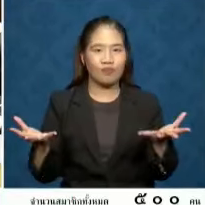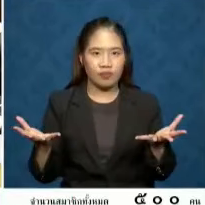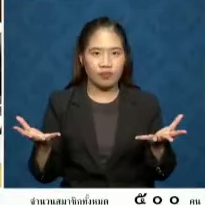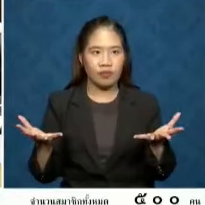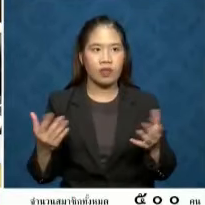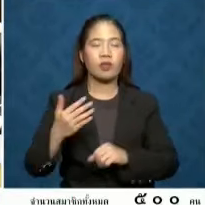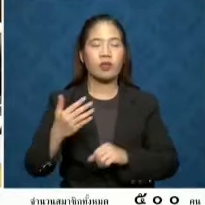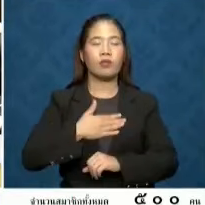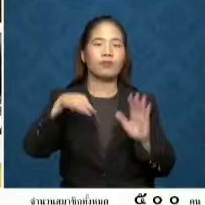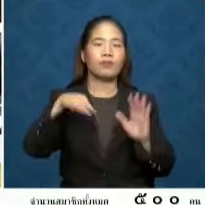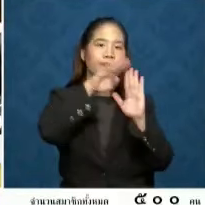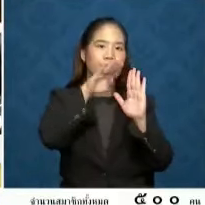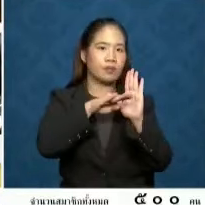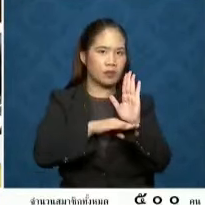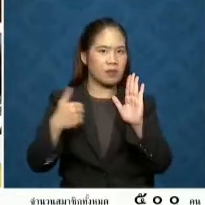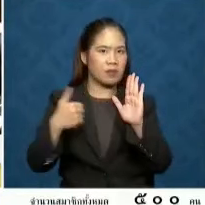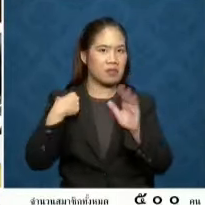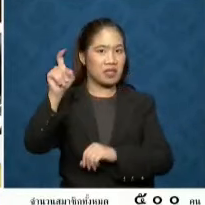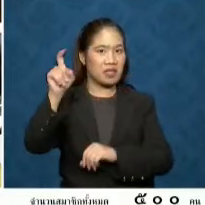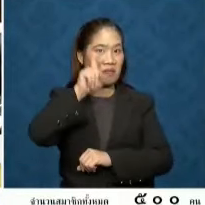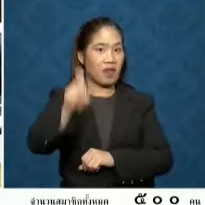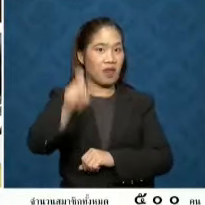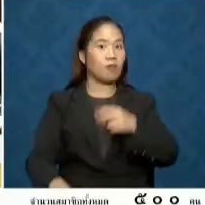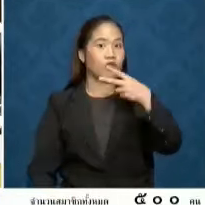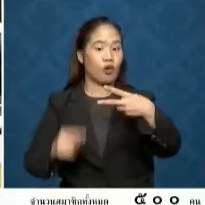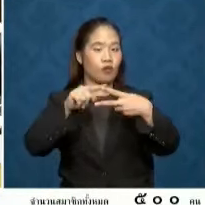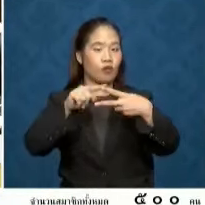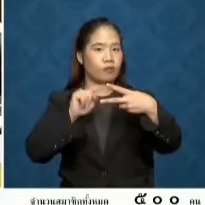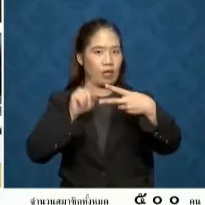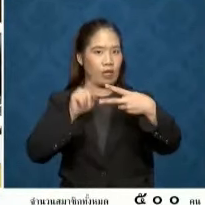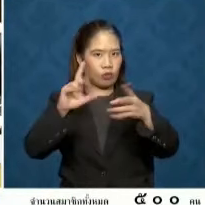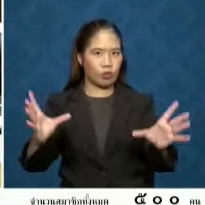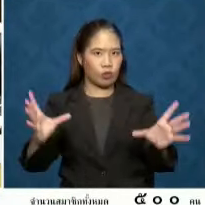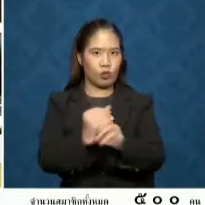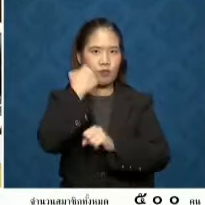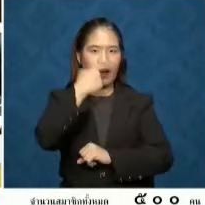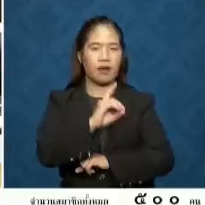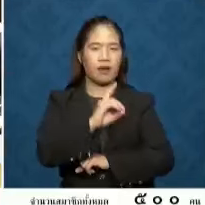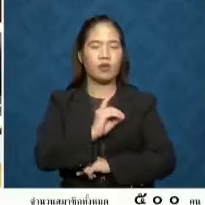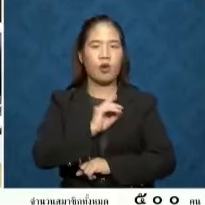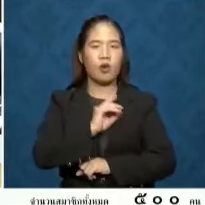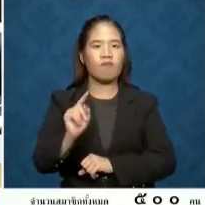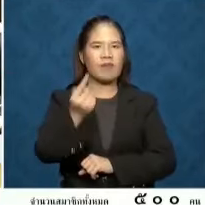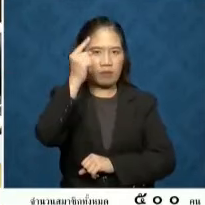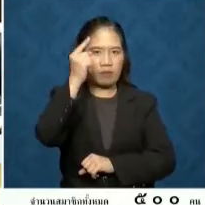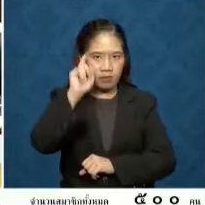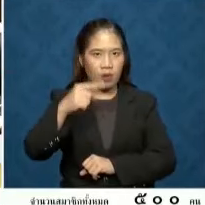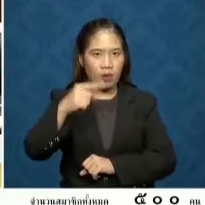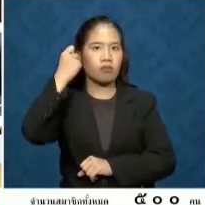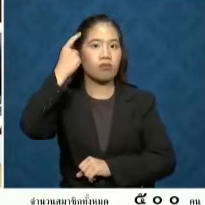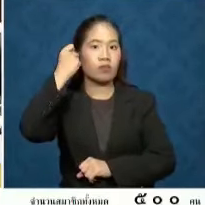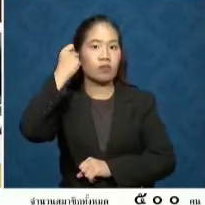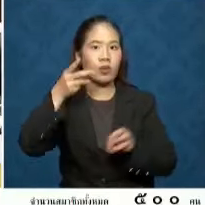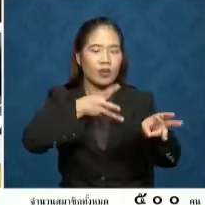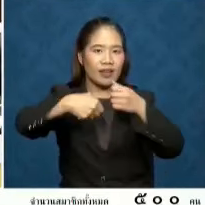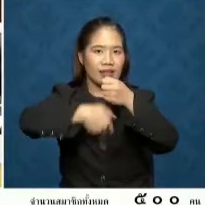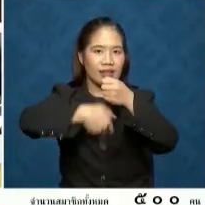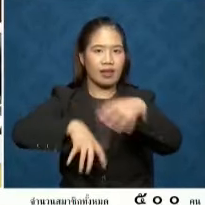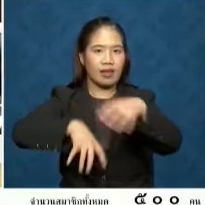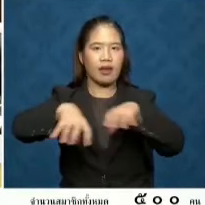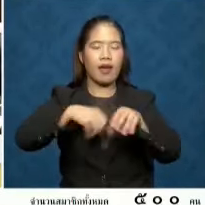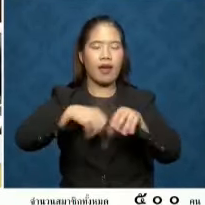จะไล่เรียง2ปริศนาที่คาใจครับและจะสรุปว่าใครควรจะต้องเป็นคนรับผิดชอบแต่ก่อนอื่นต้องเข้าใจโครงสร้างการจัดการก่อนครับการจัดการเรือรบของ